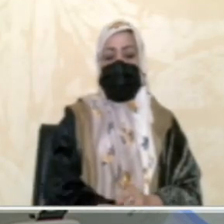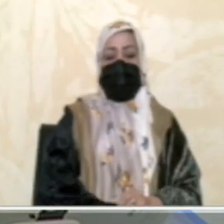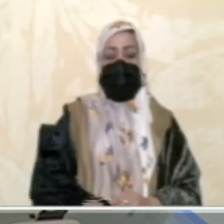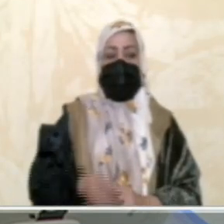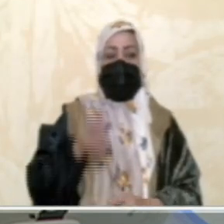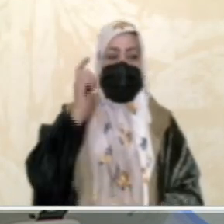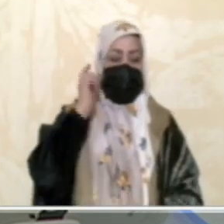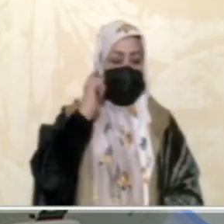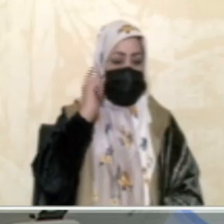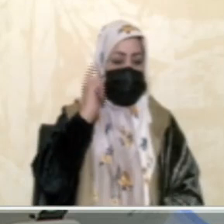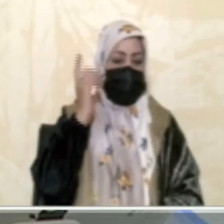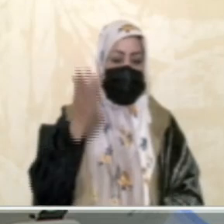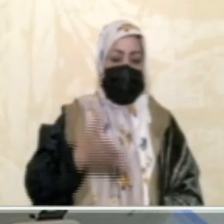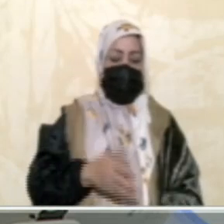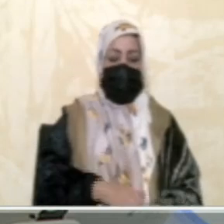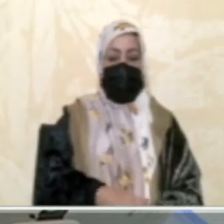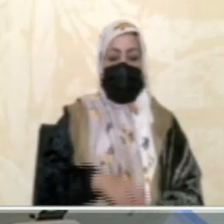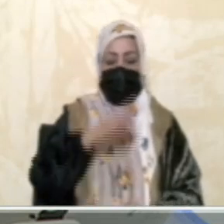عليكم السلام